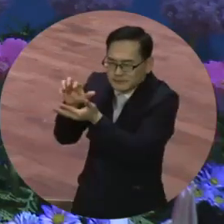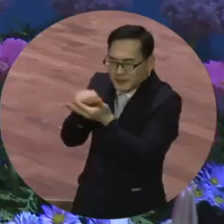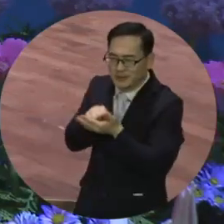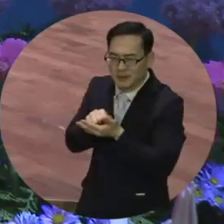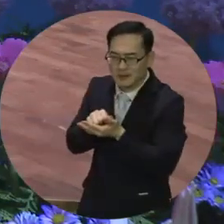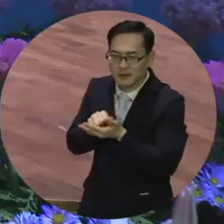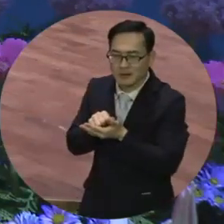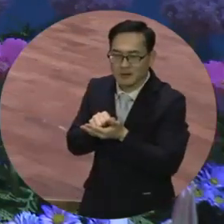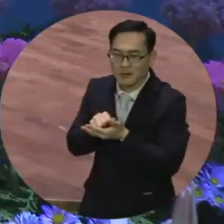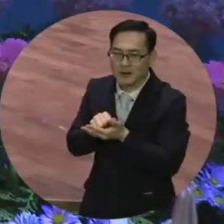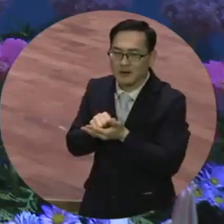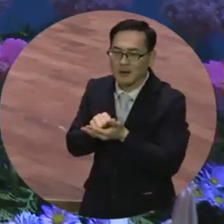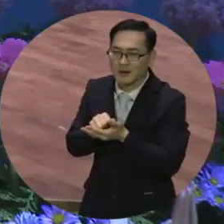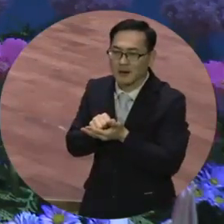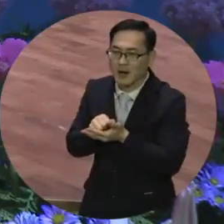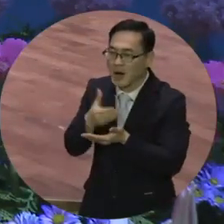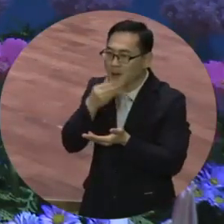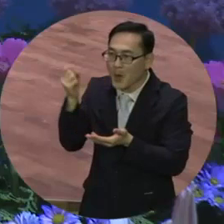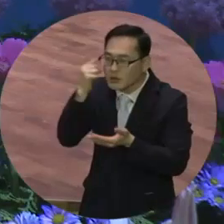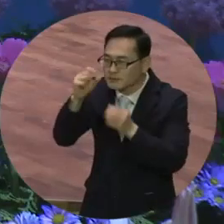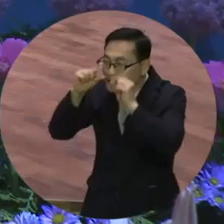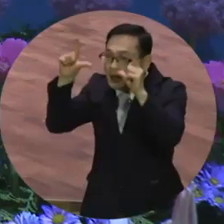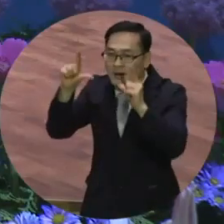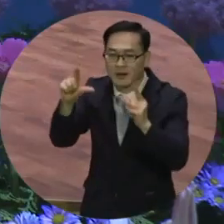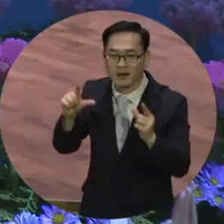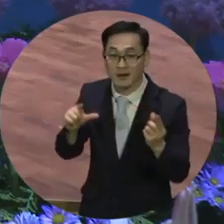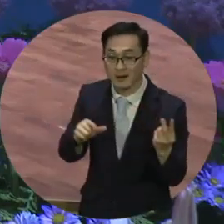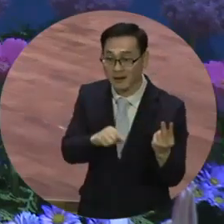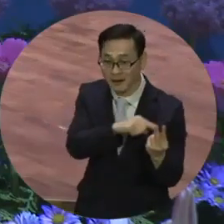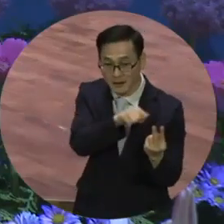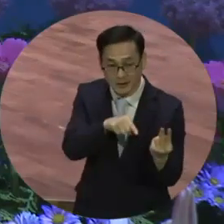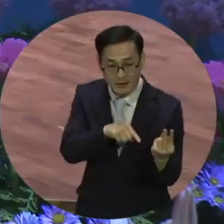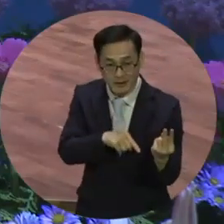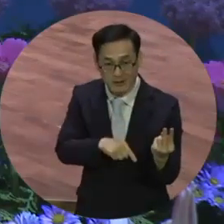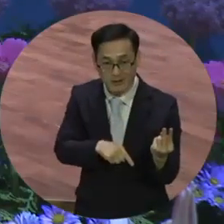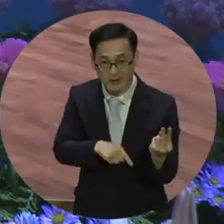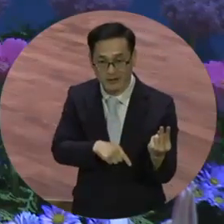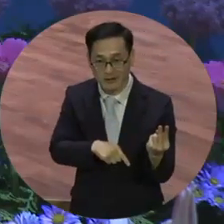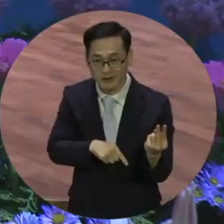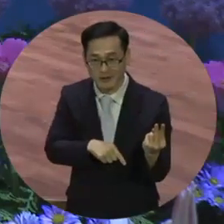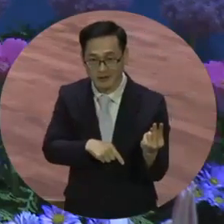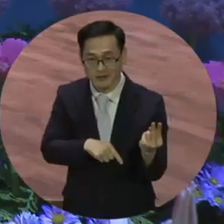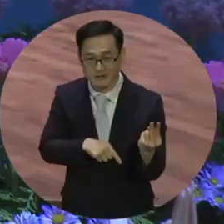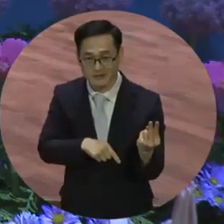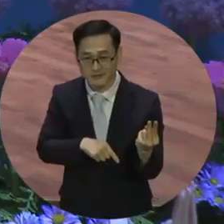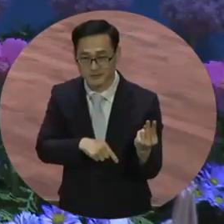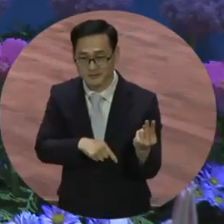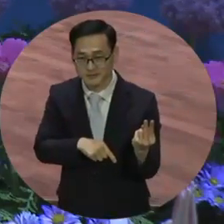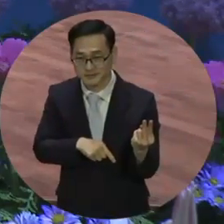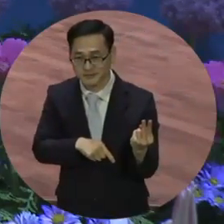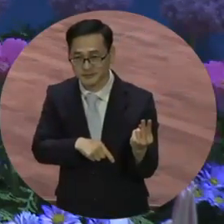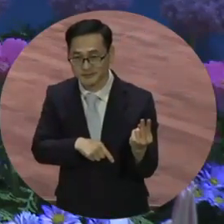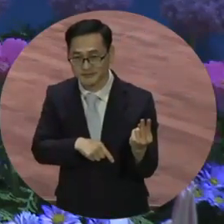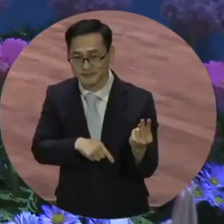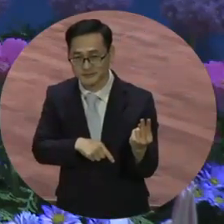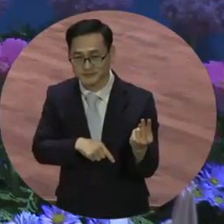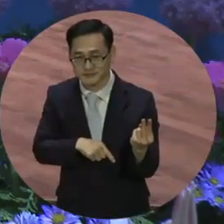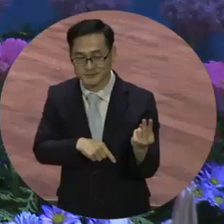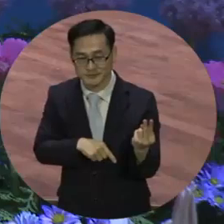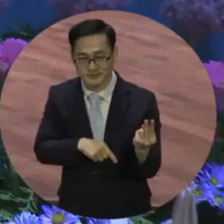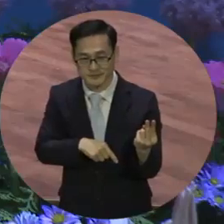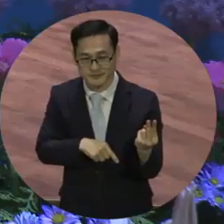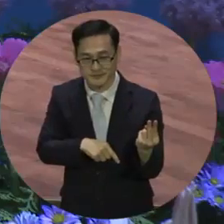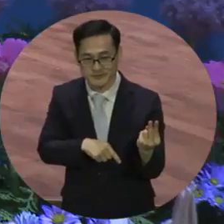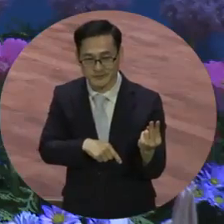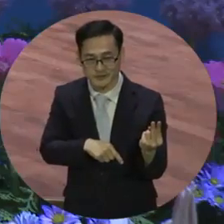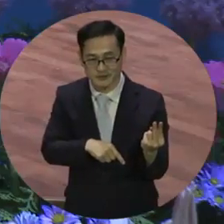해답을 찾았습니다. 이야, 정말 이 사람 통해서 내가 그리스도 만나고 내가 복음을 깨달았구나.